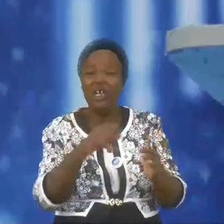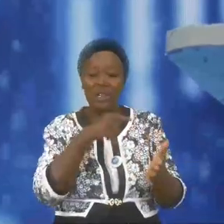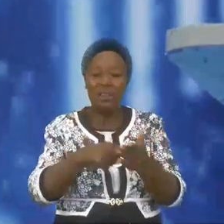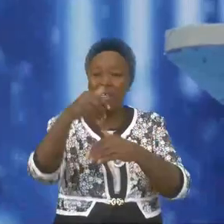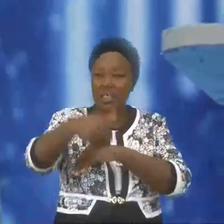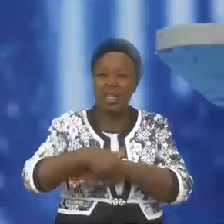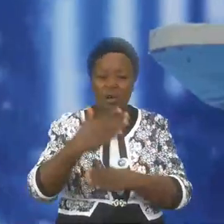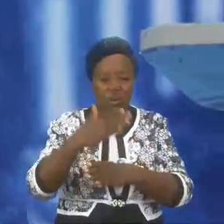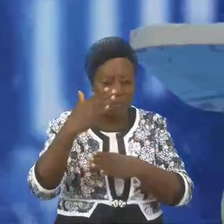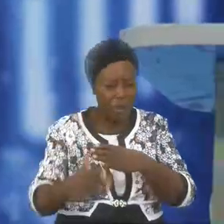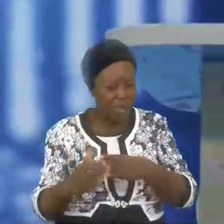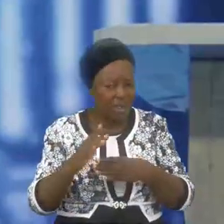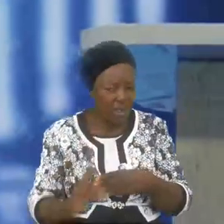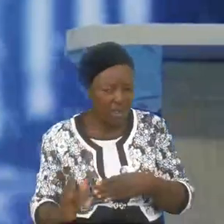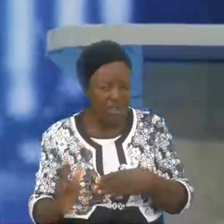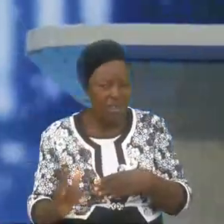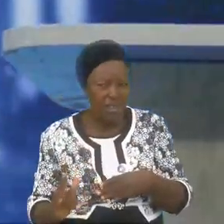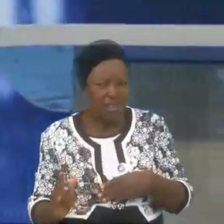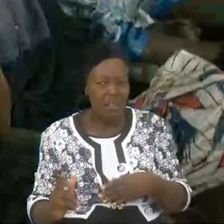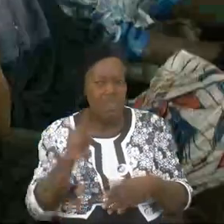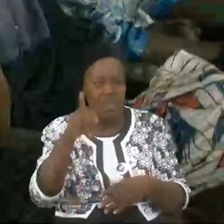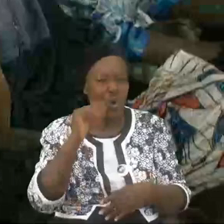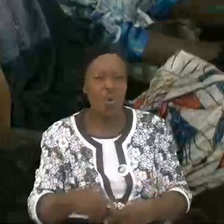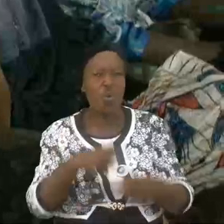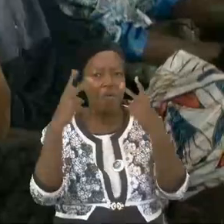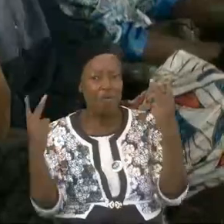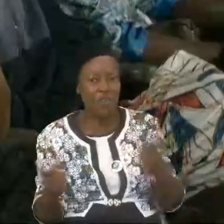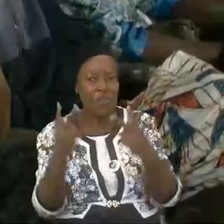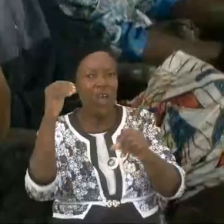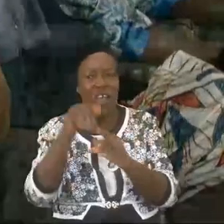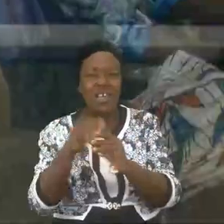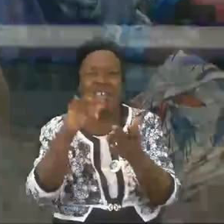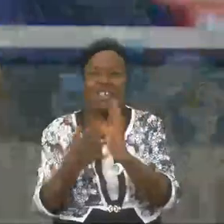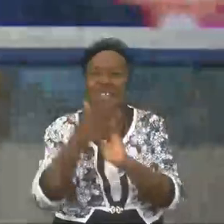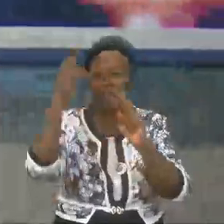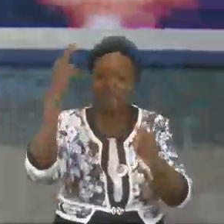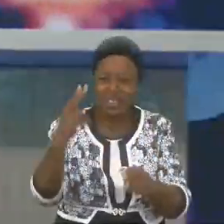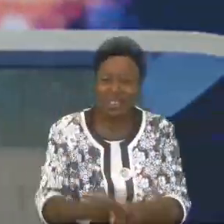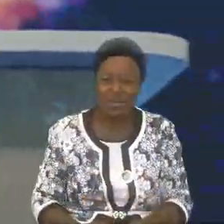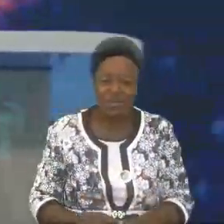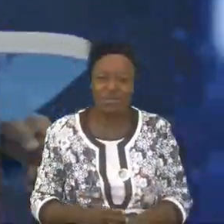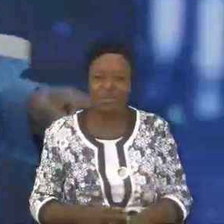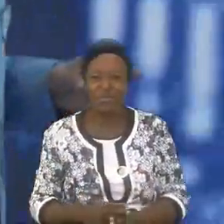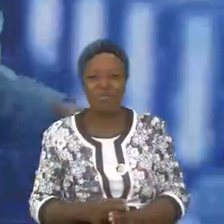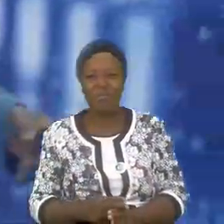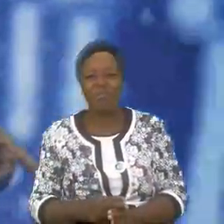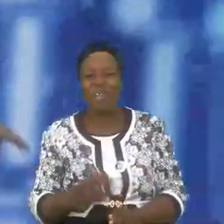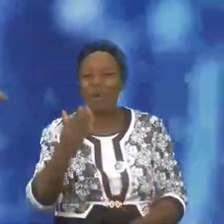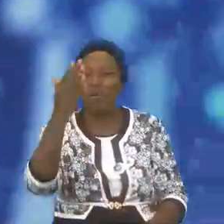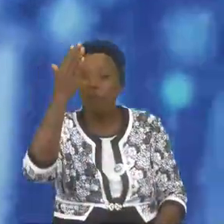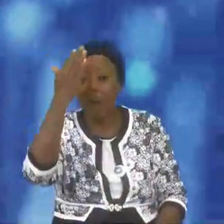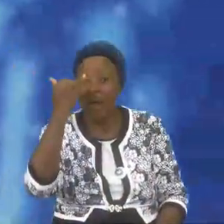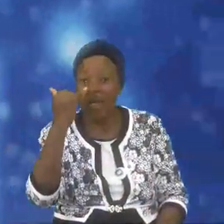soir totalement, complètement. Tu vas triompher au nom de Jésus.